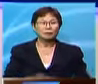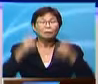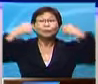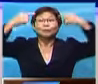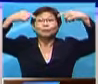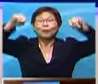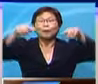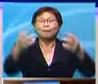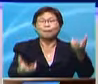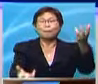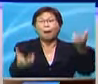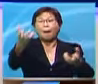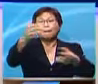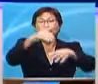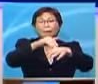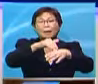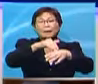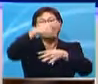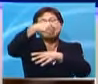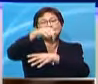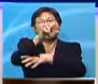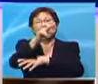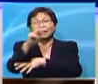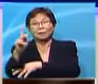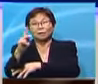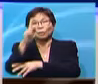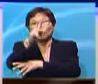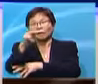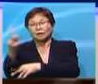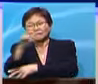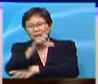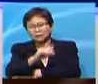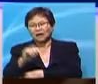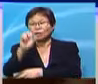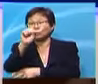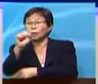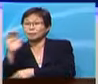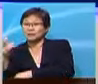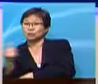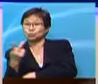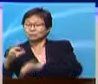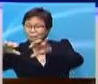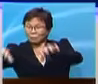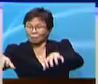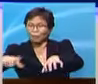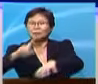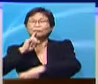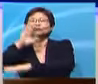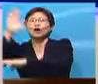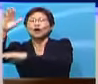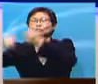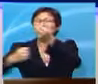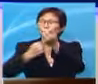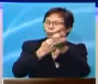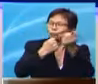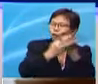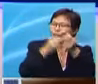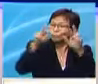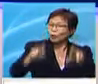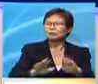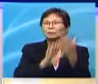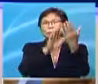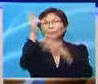kejayaan barisan nasional BN pada pilihan Raya kecil prk Kuala kangsar dan sungai besar manifestasi tren sokongan rakyat terhadap